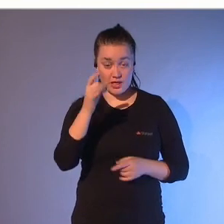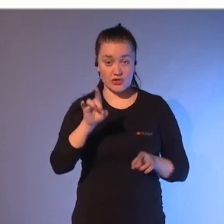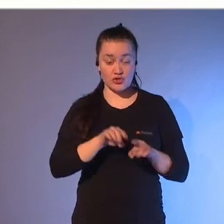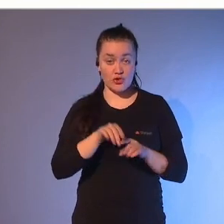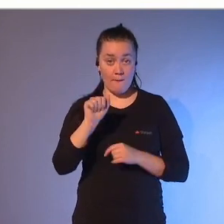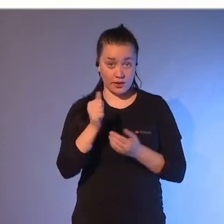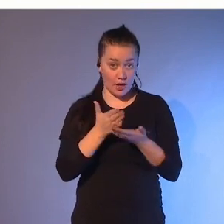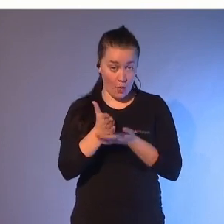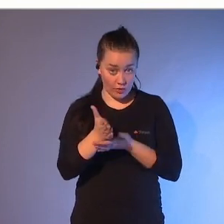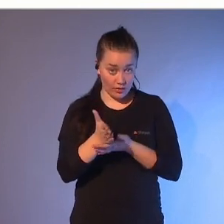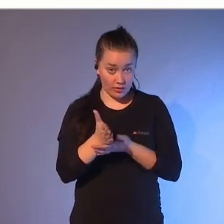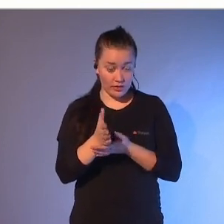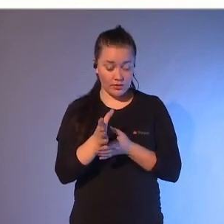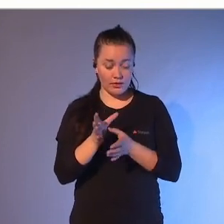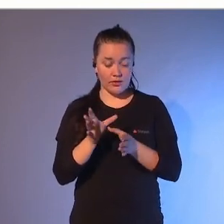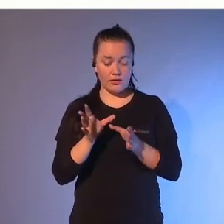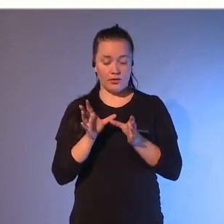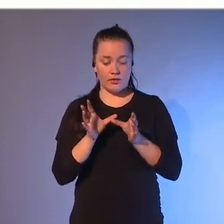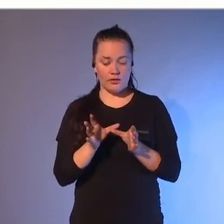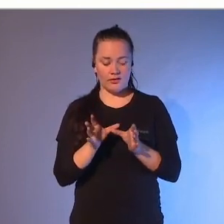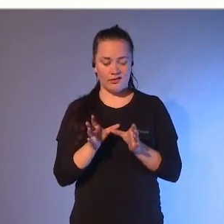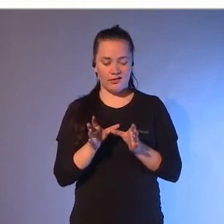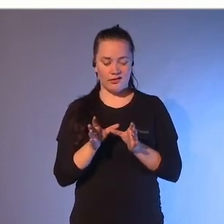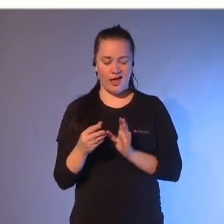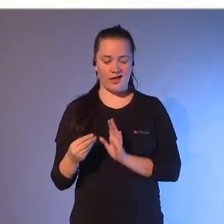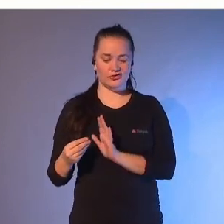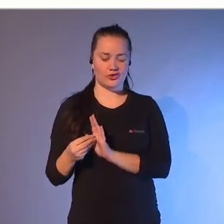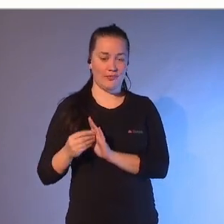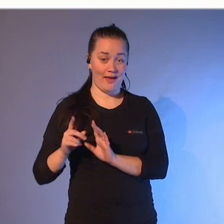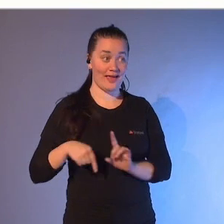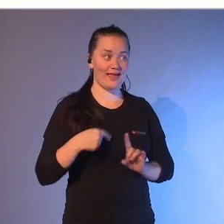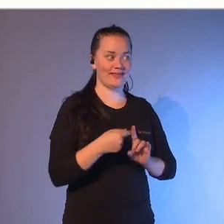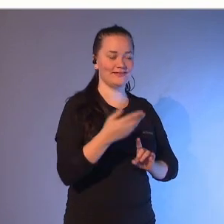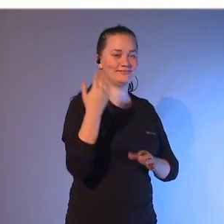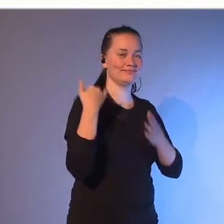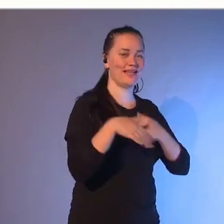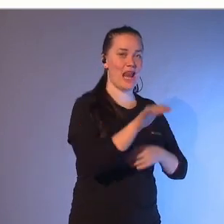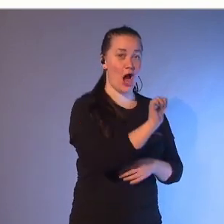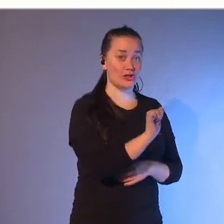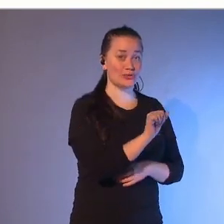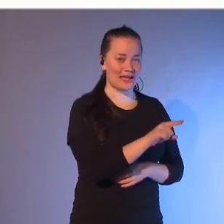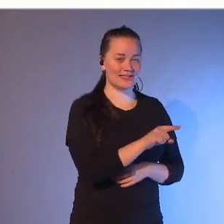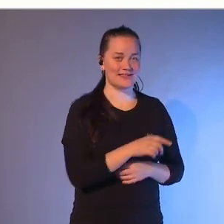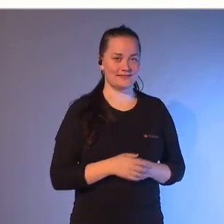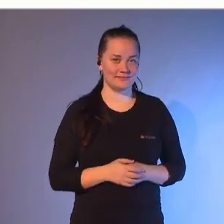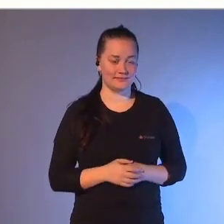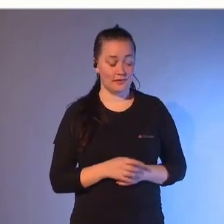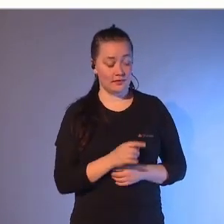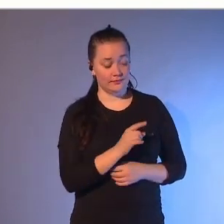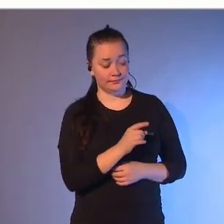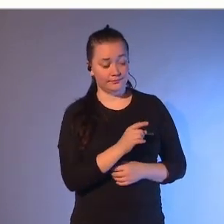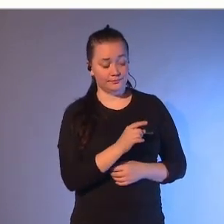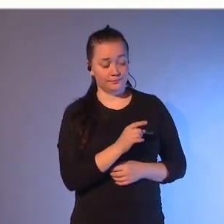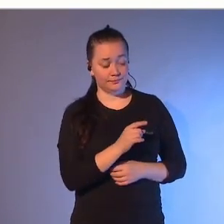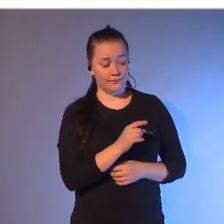analog, så støtter jeg meg veldig til igjen Aristoteles, som har